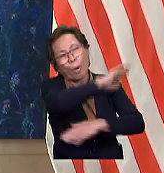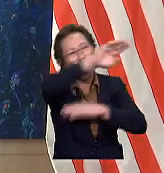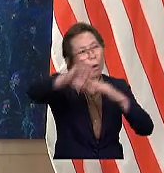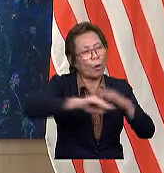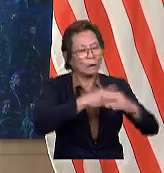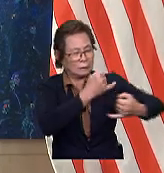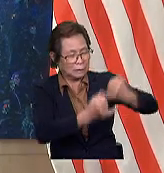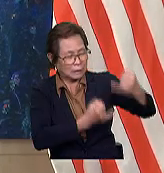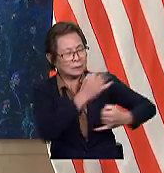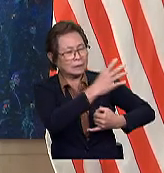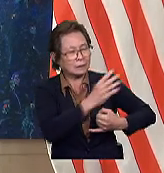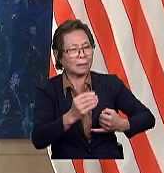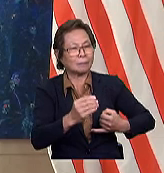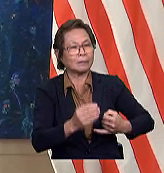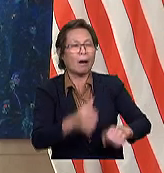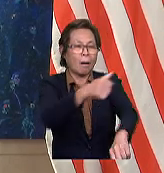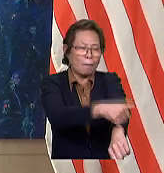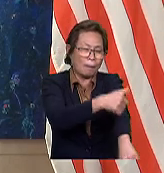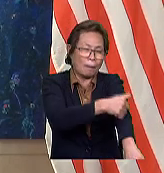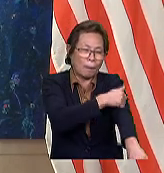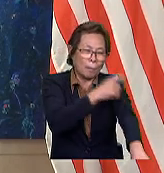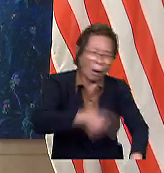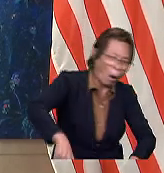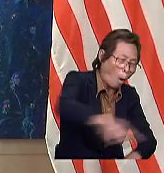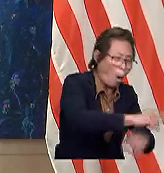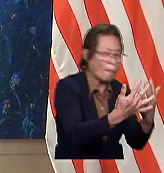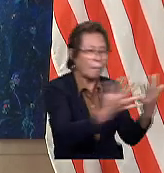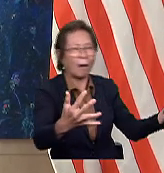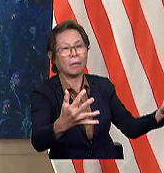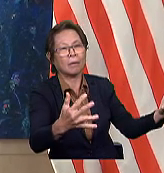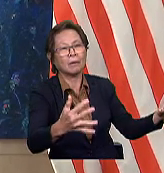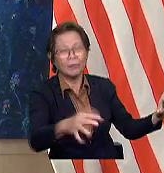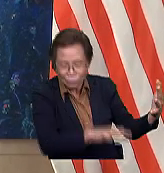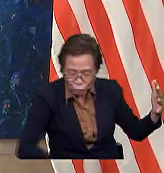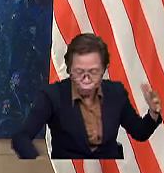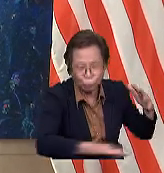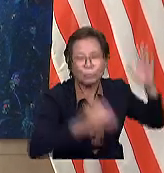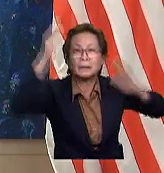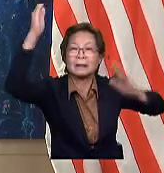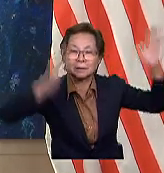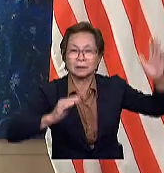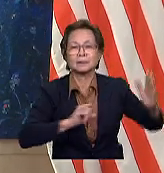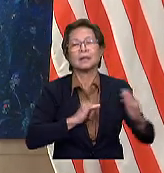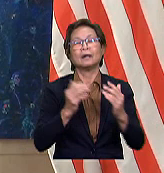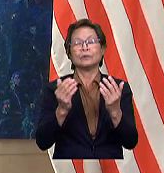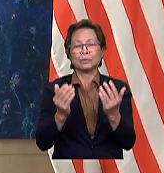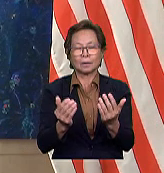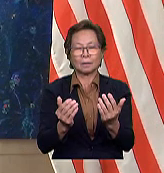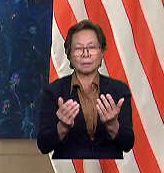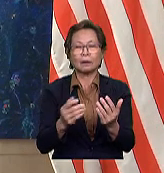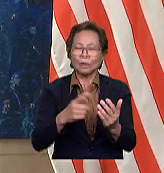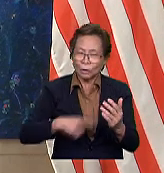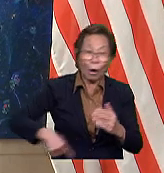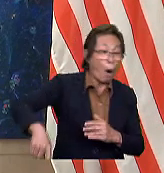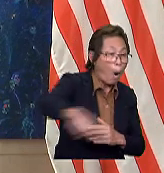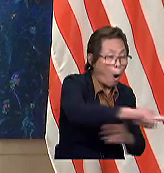segala jasa dan pengorbanan para flanders kita di seluruh negara Saya doakan agar